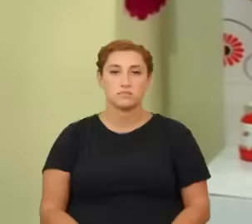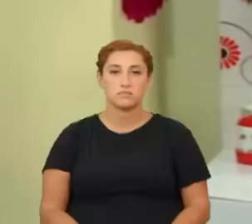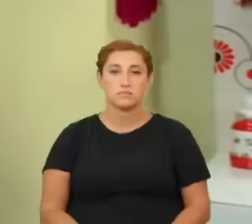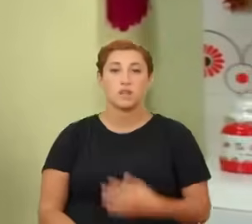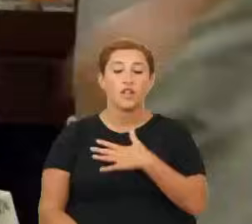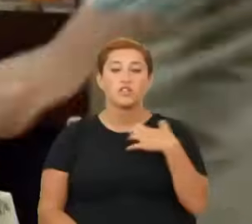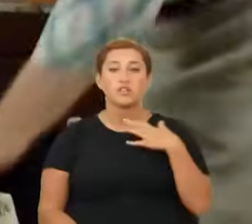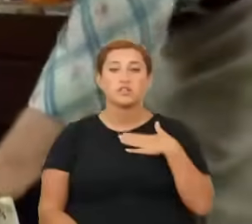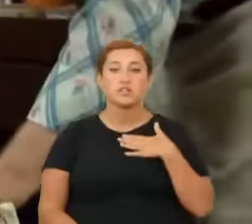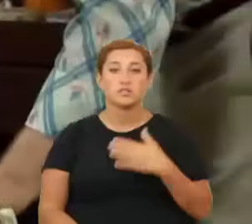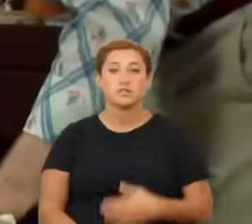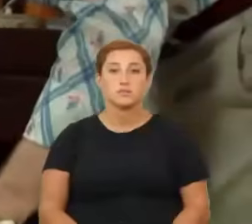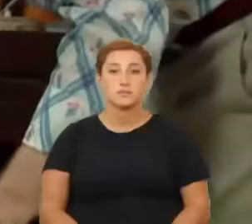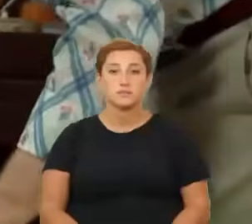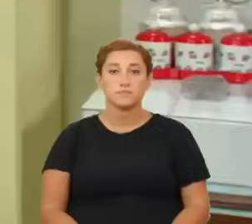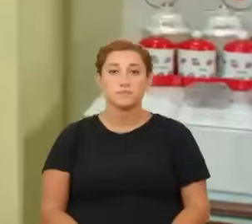Anneciğim.